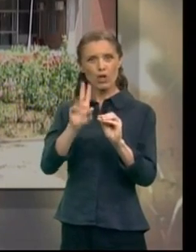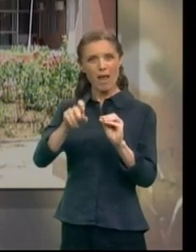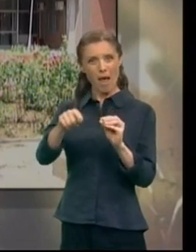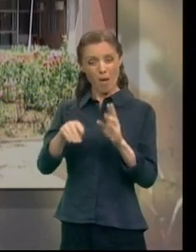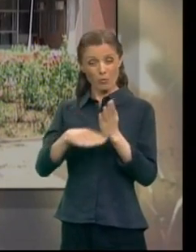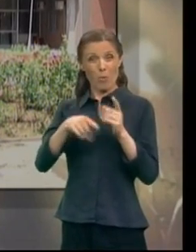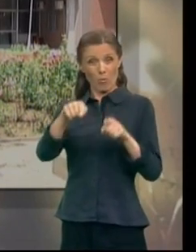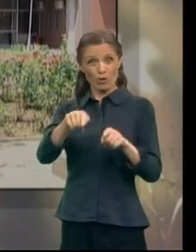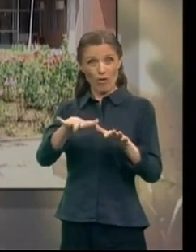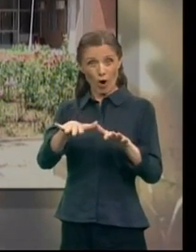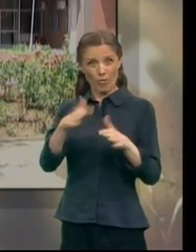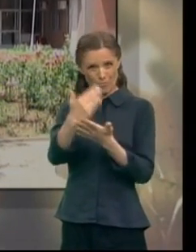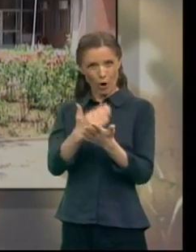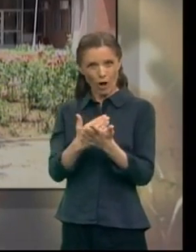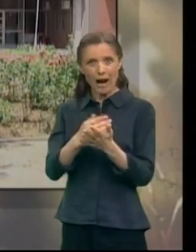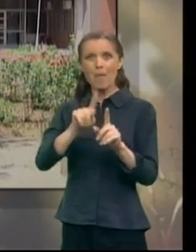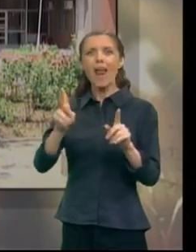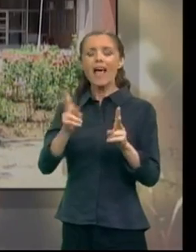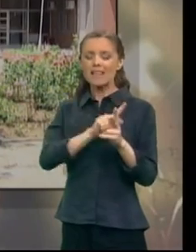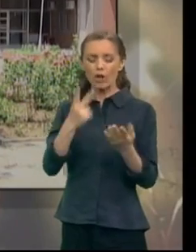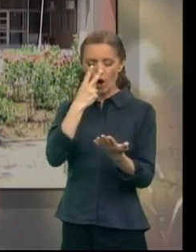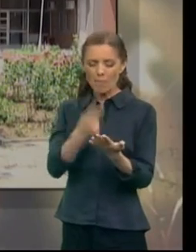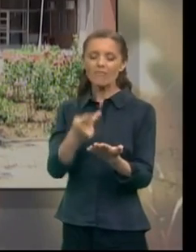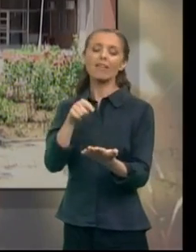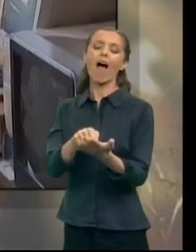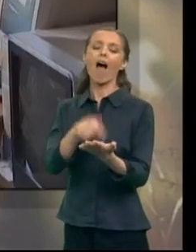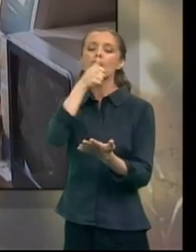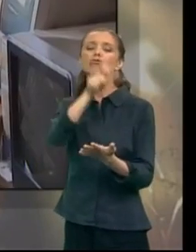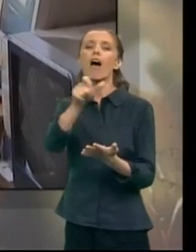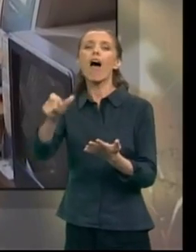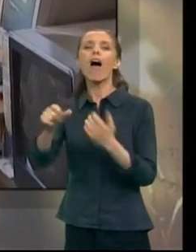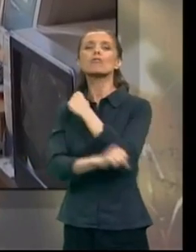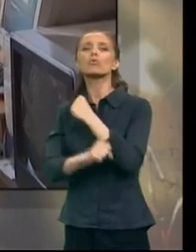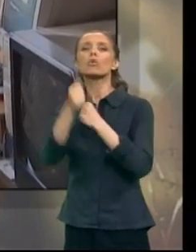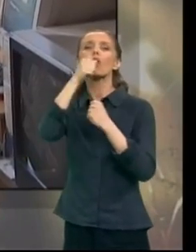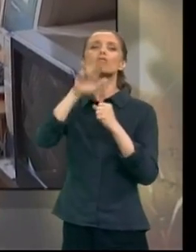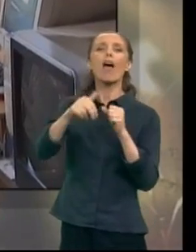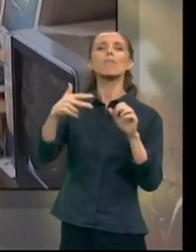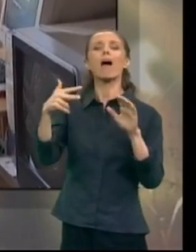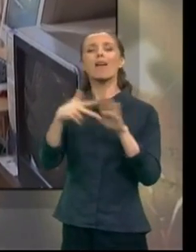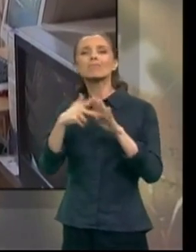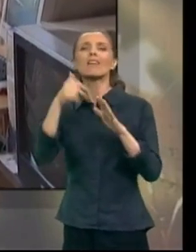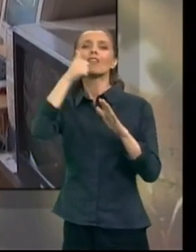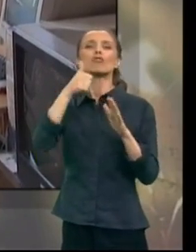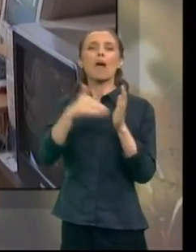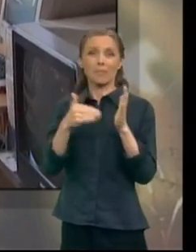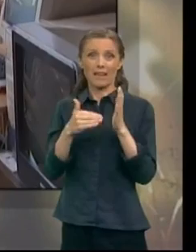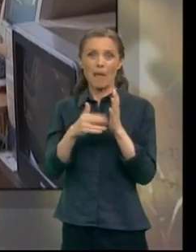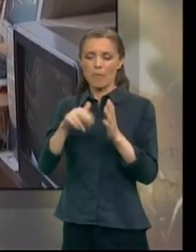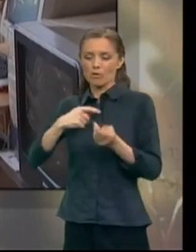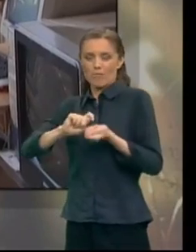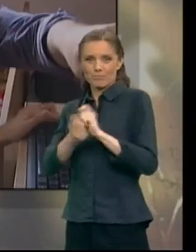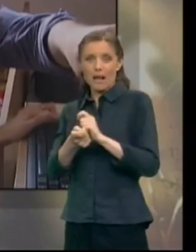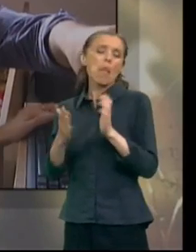zna o kakvim se studentima, o kakvim se polaznicima radi i dužan je da omogući sadržaj na taj način. Što znači da osoba koja